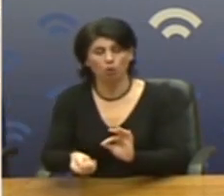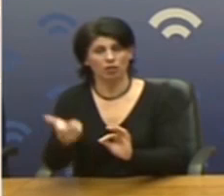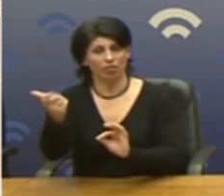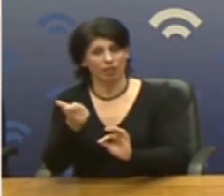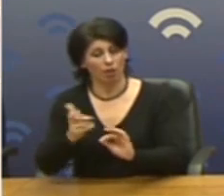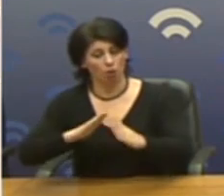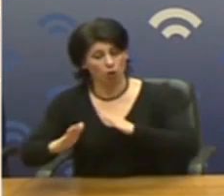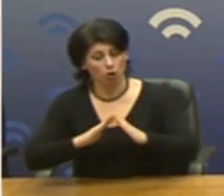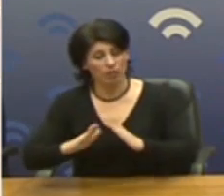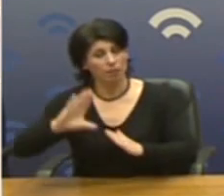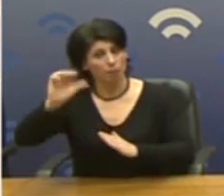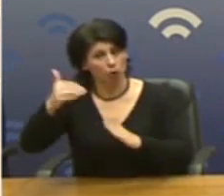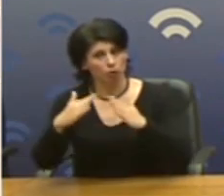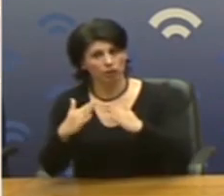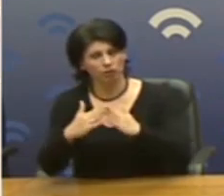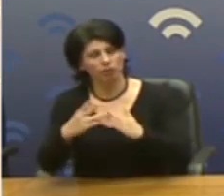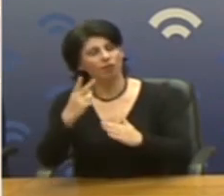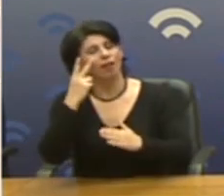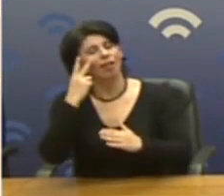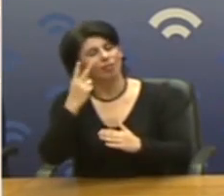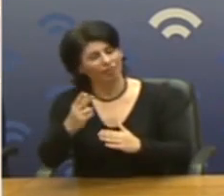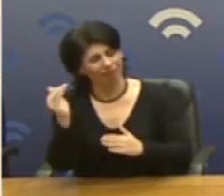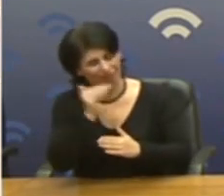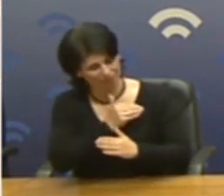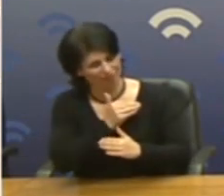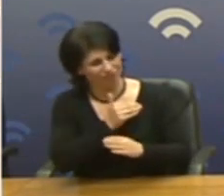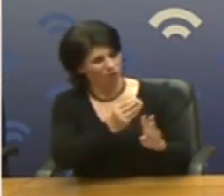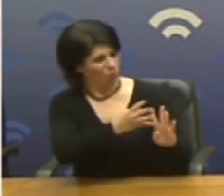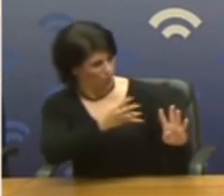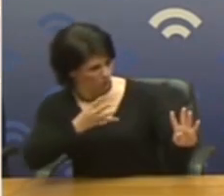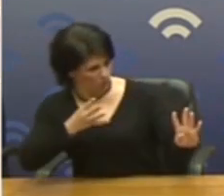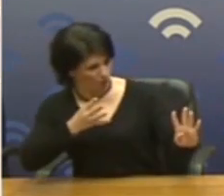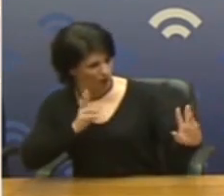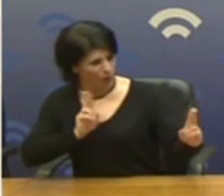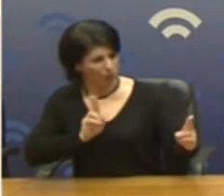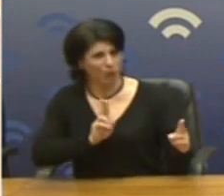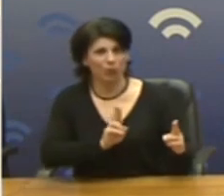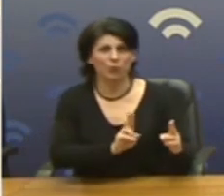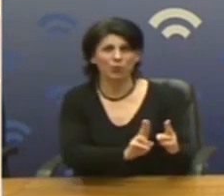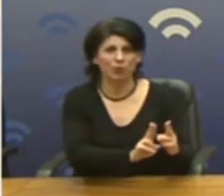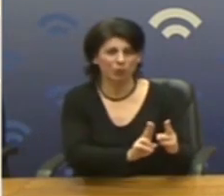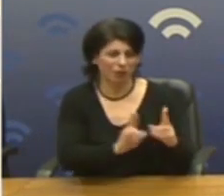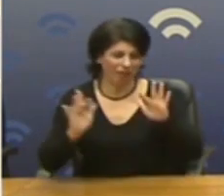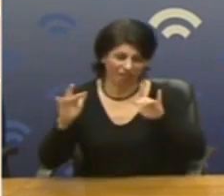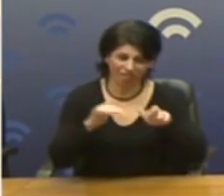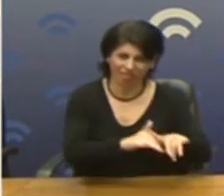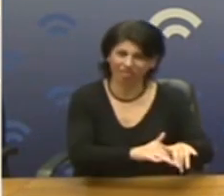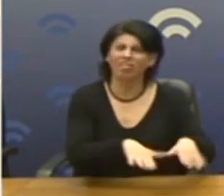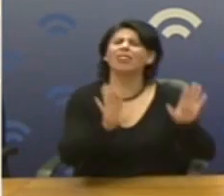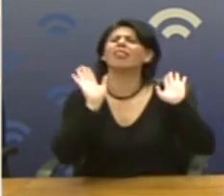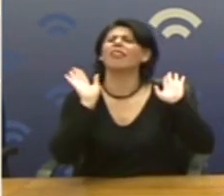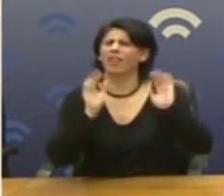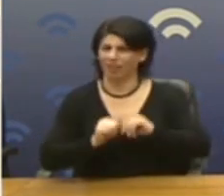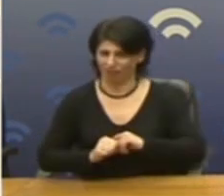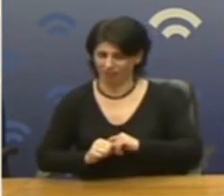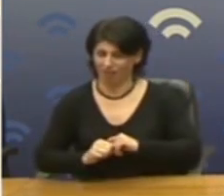πρώτης κατοικίας και θα δείτε πώς αμέσως θα σταματήσει και ο συνωστισμός και οι ουρές. Όπως επίσης